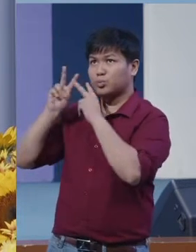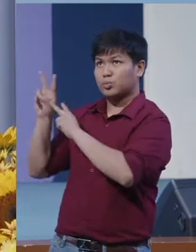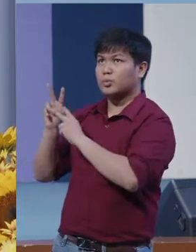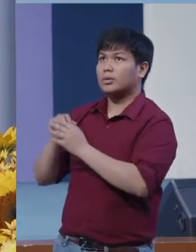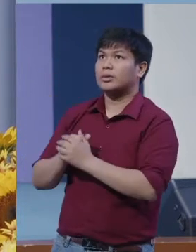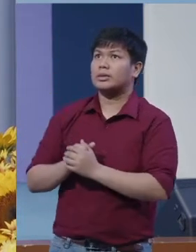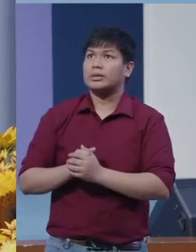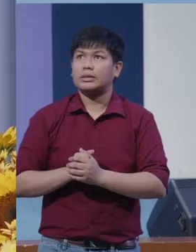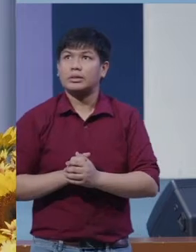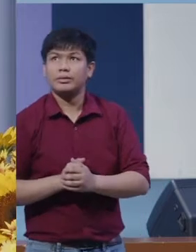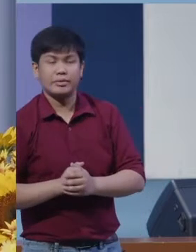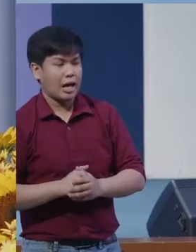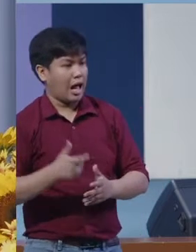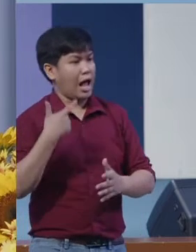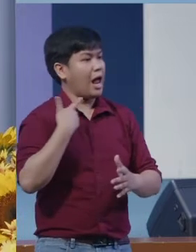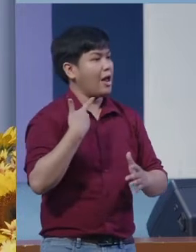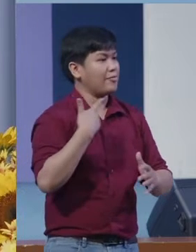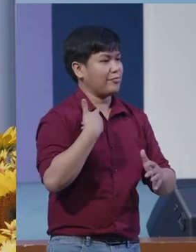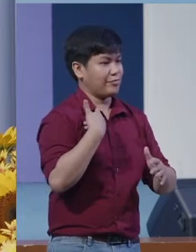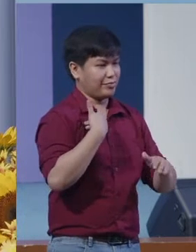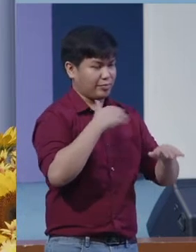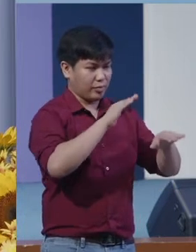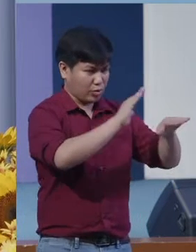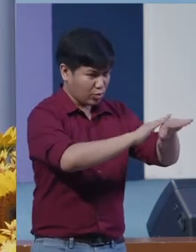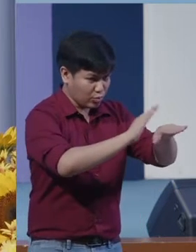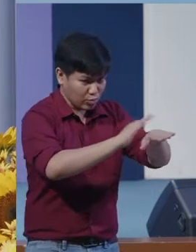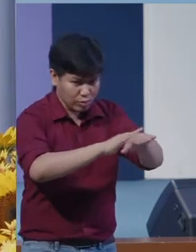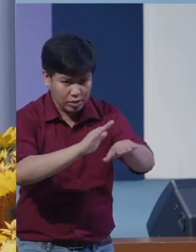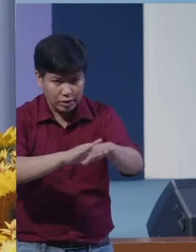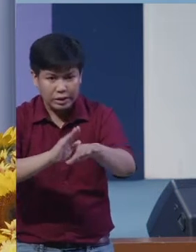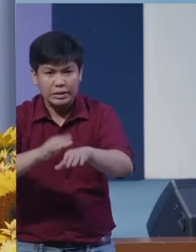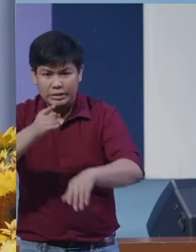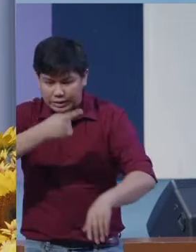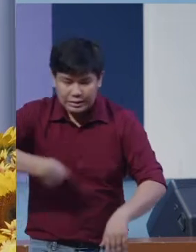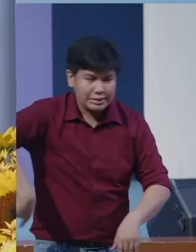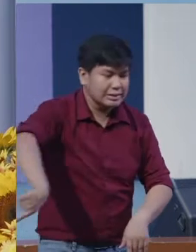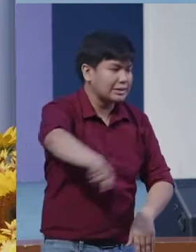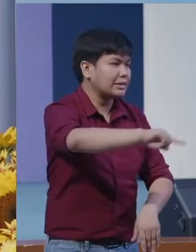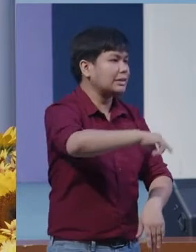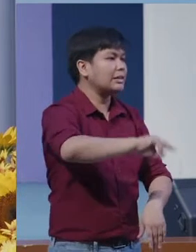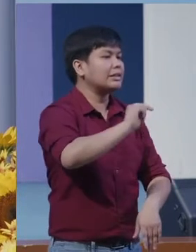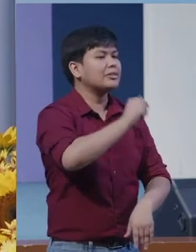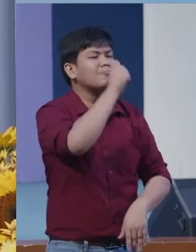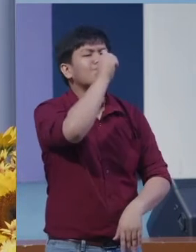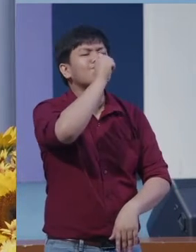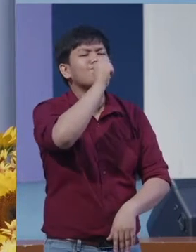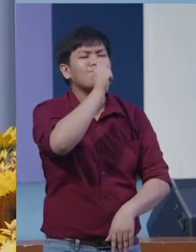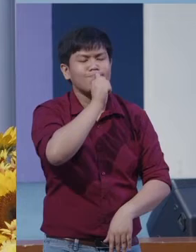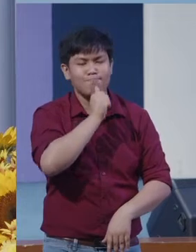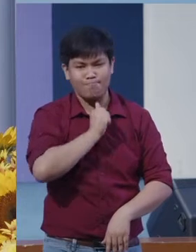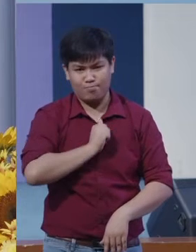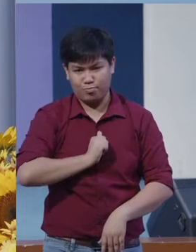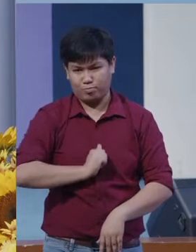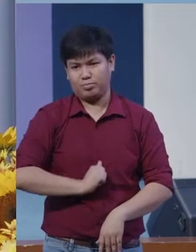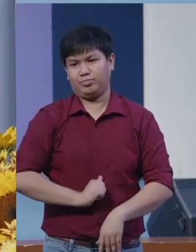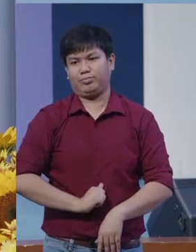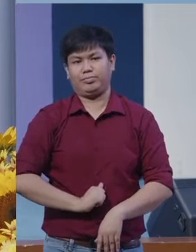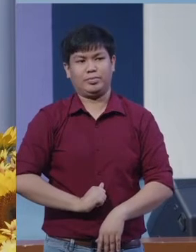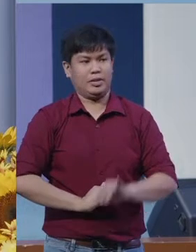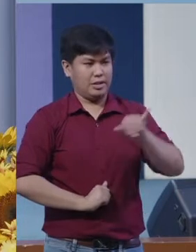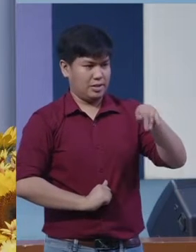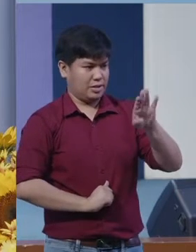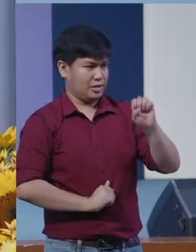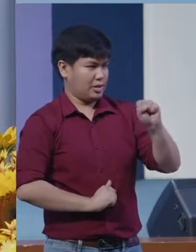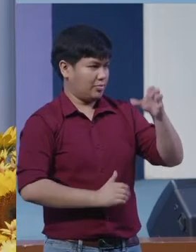isang admonisyon na maging mapagpasensya sa gitna ng pagdurusa. James 5,